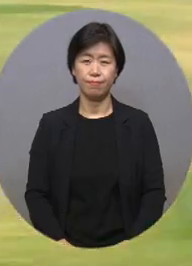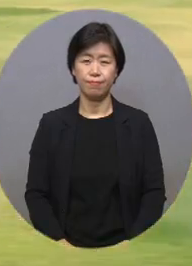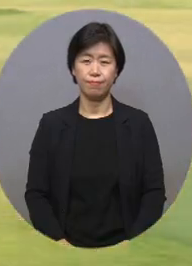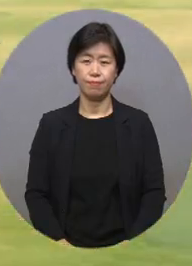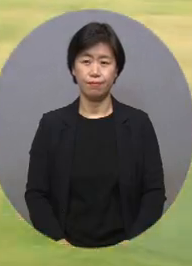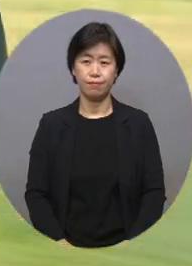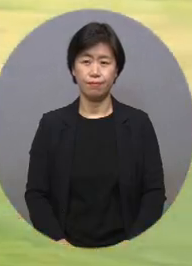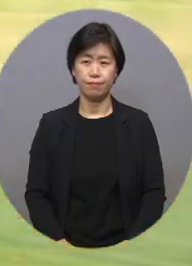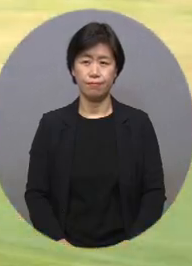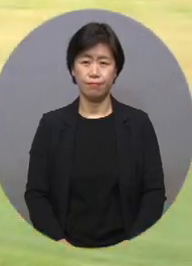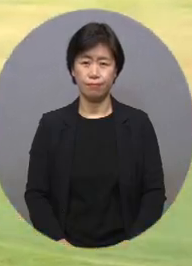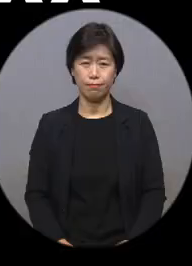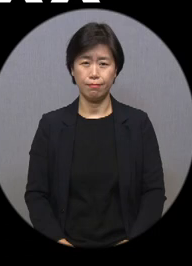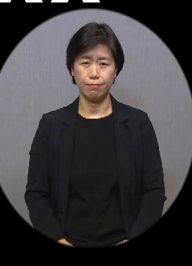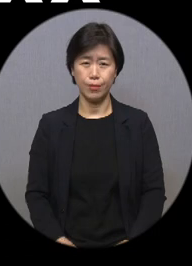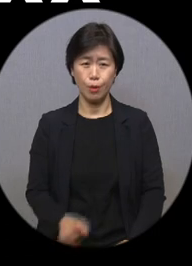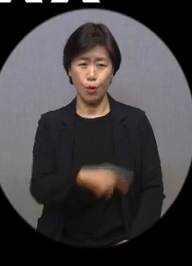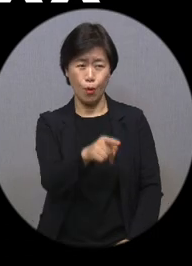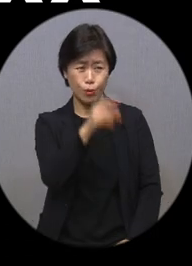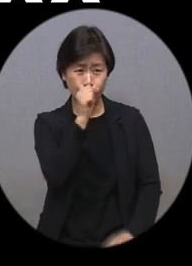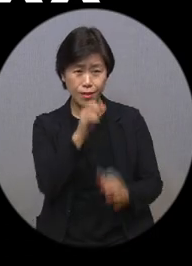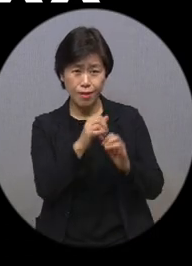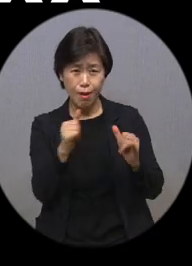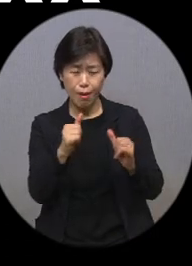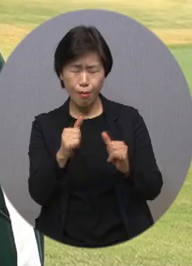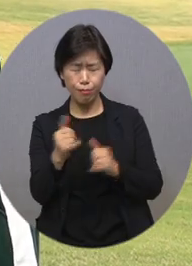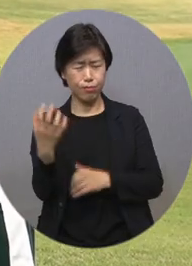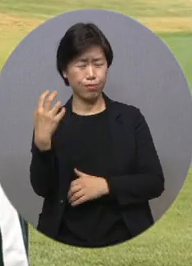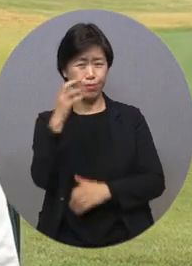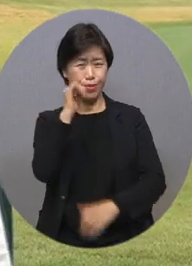여기 안티팬들한테 우리 막 중...